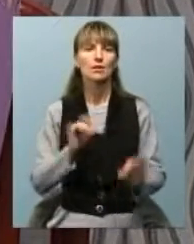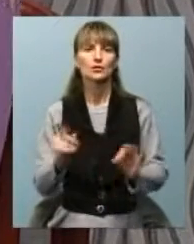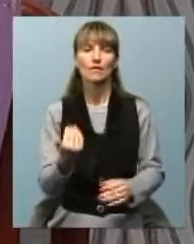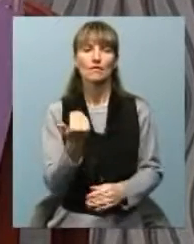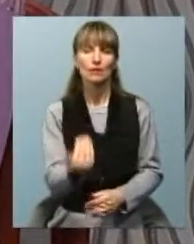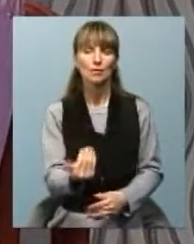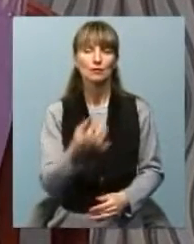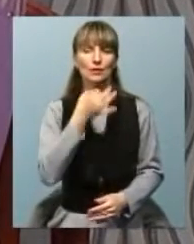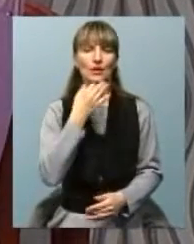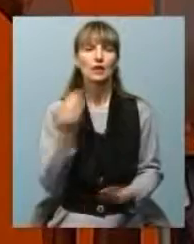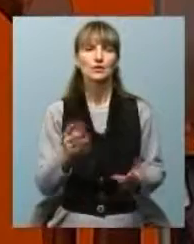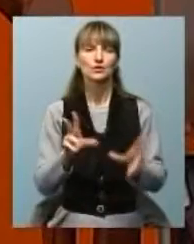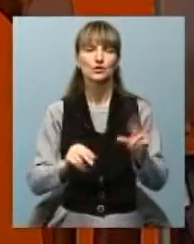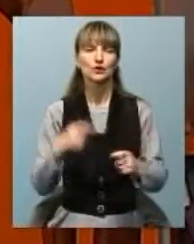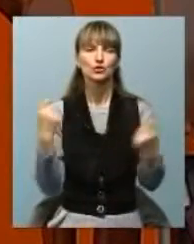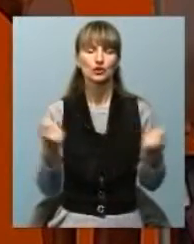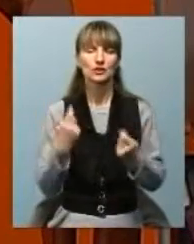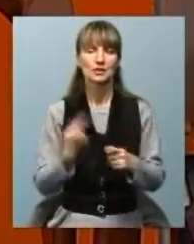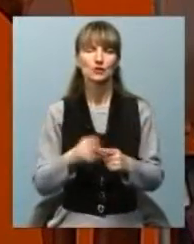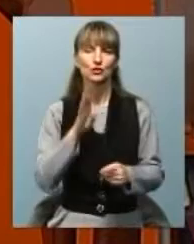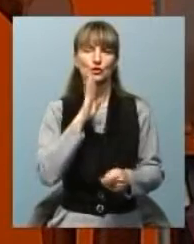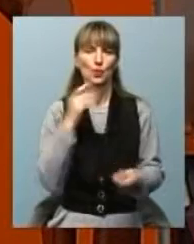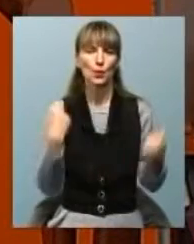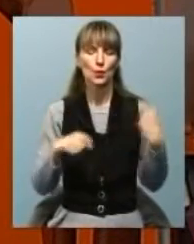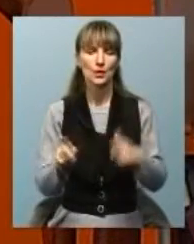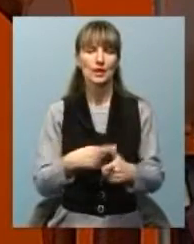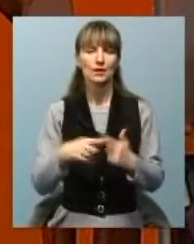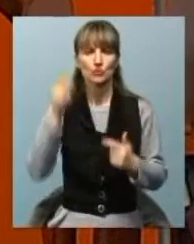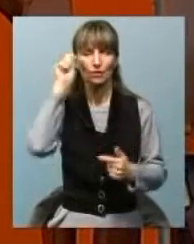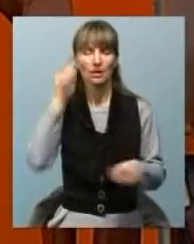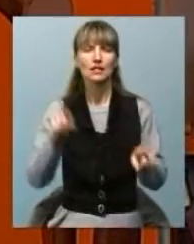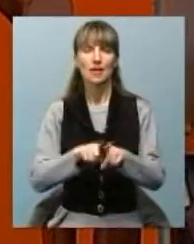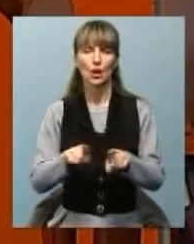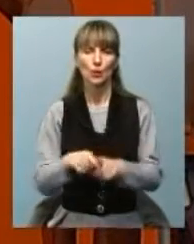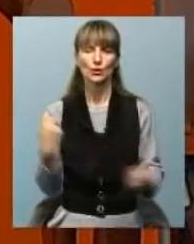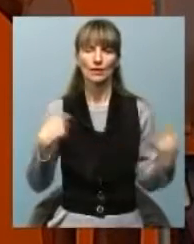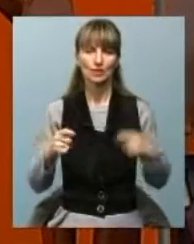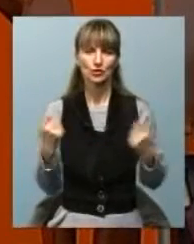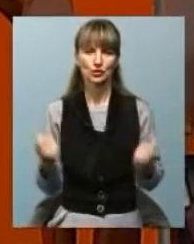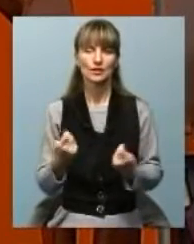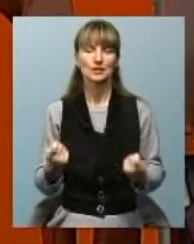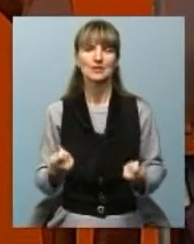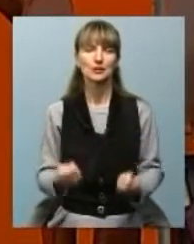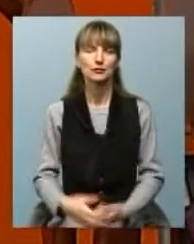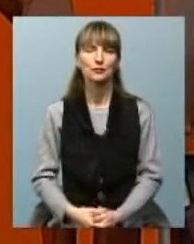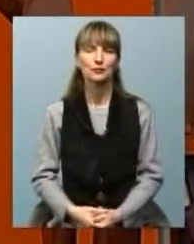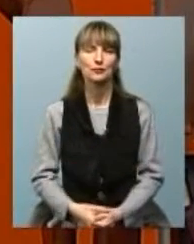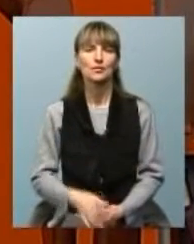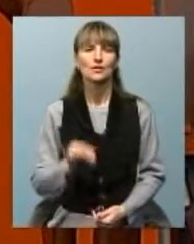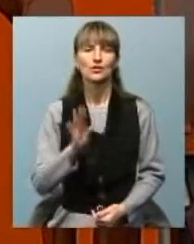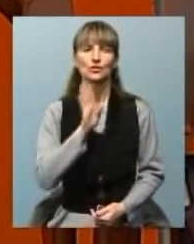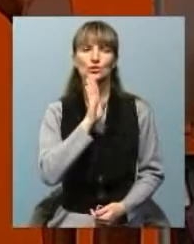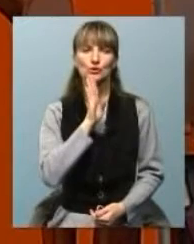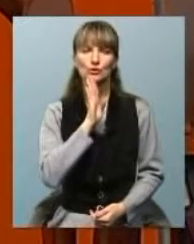подобається. А як ти вважаєш, джинси – це жіночий одяг, чи чоловіки також одягають джинси? І